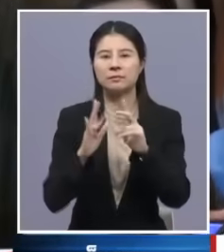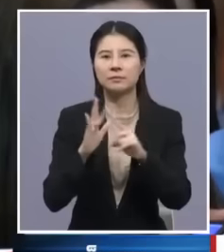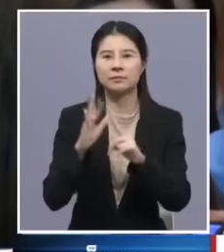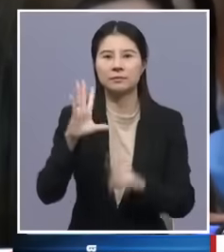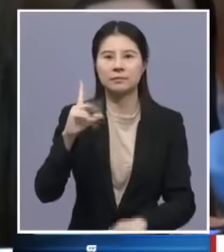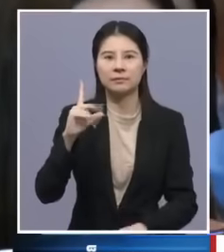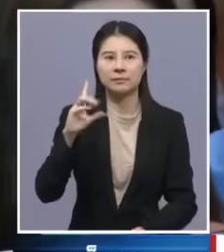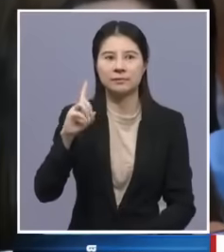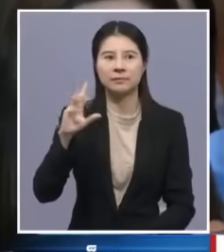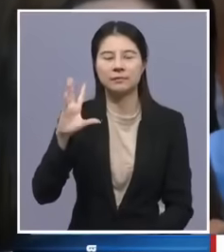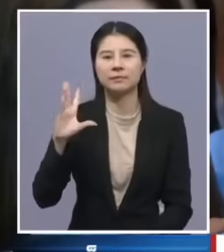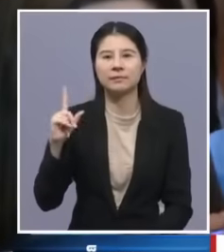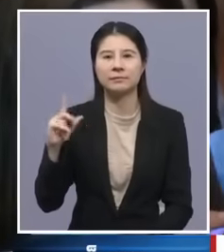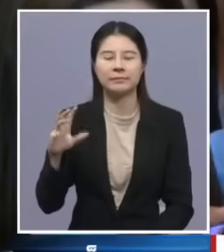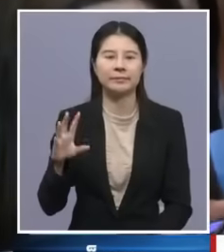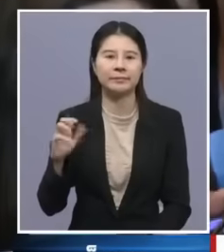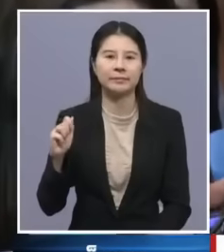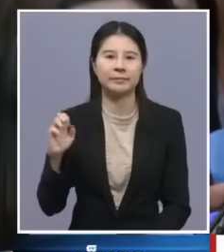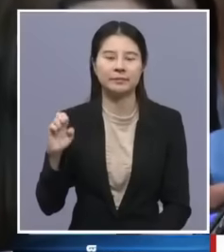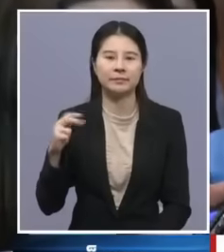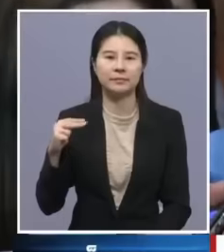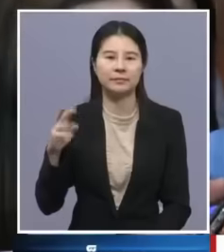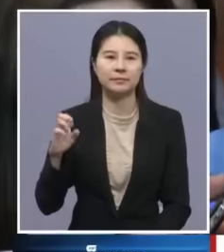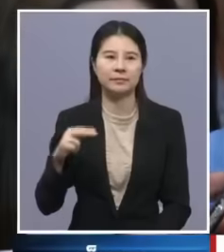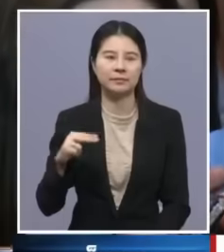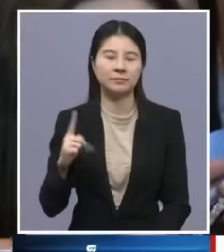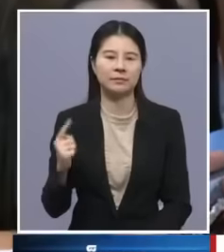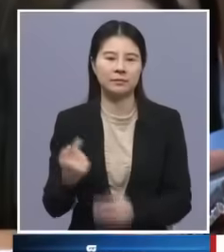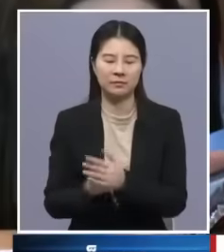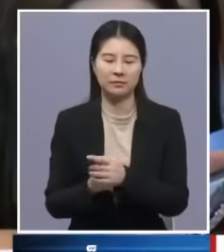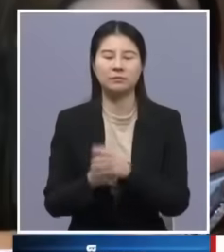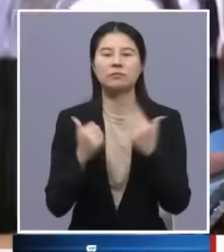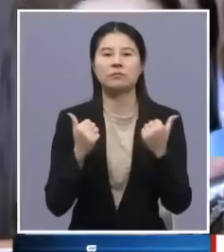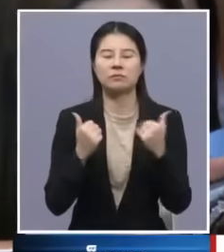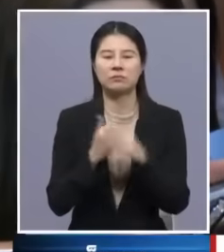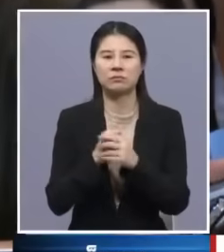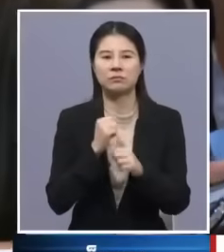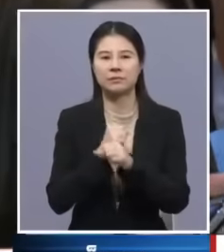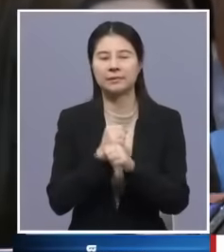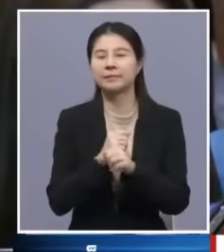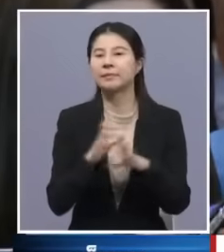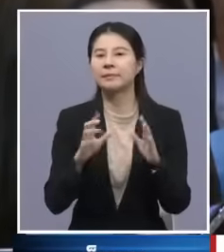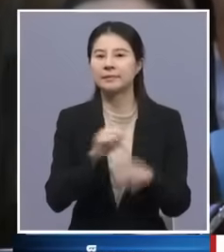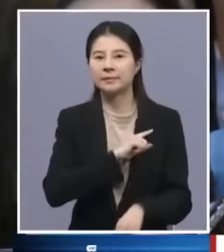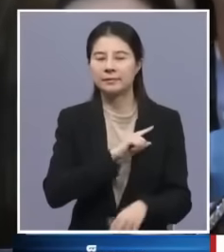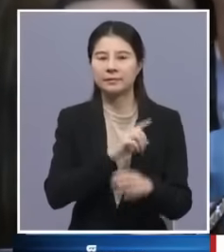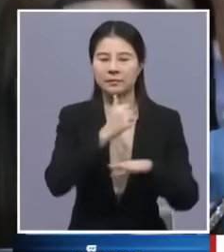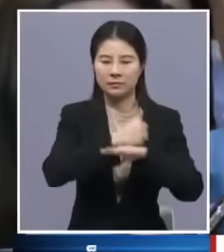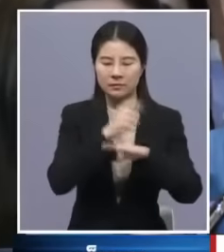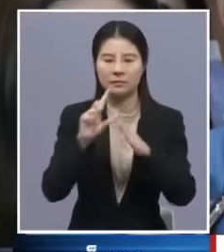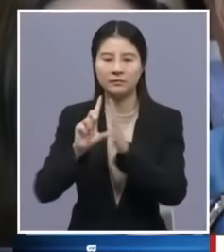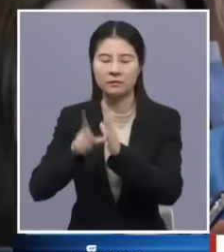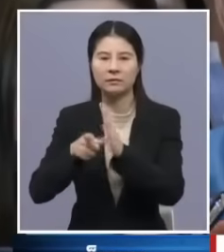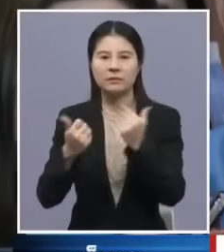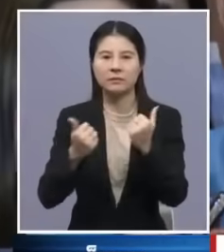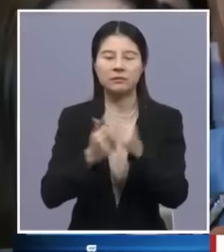กชายเป็นเลขาธิการพรรคคู่กับเสี่ยต่อที่เป็นหัวหน้าพรรคด้วยนะคะซึ่งก่อนหน้านี้ก็อย่างที่บอกไปเจ้าตัวเคยประกาศว่